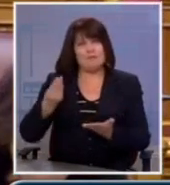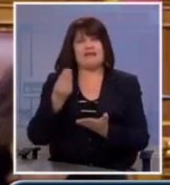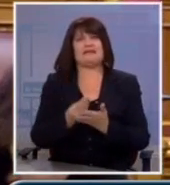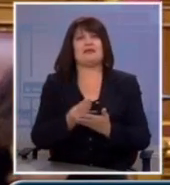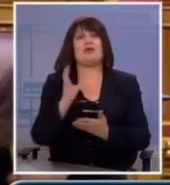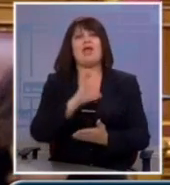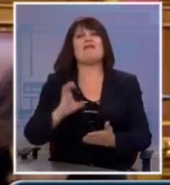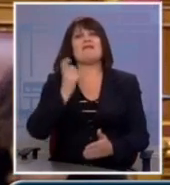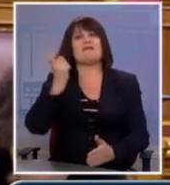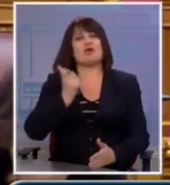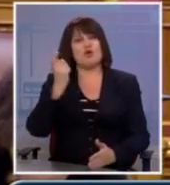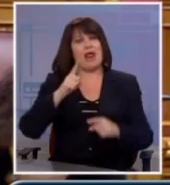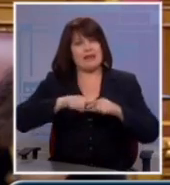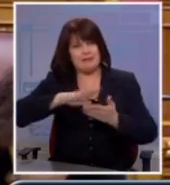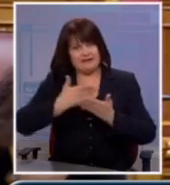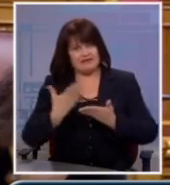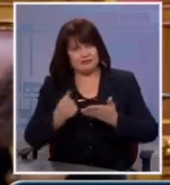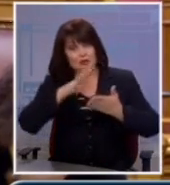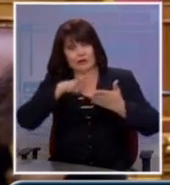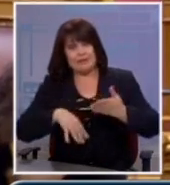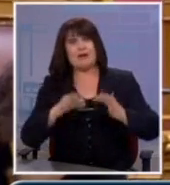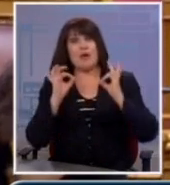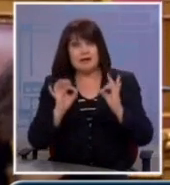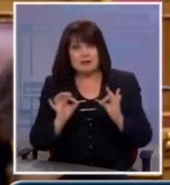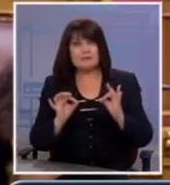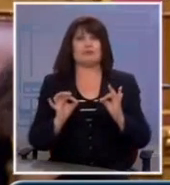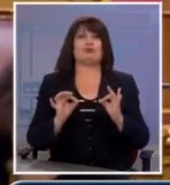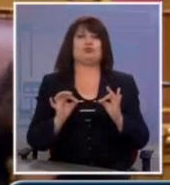τους εταίρους δανειστές για τις